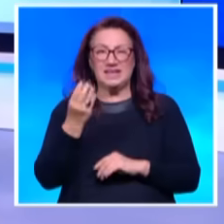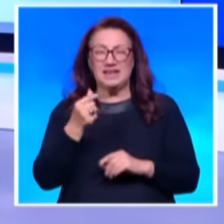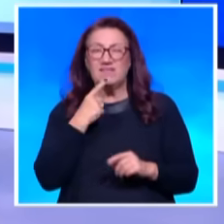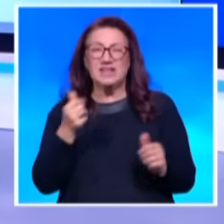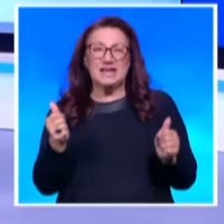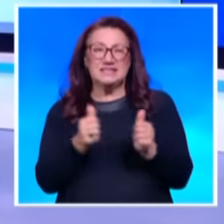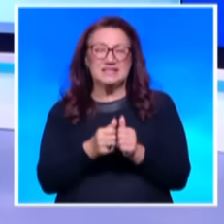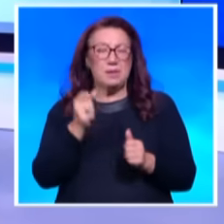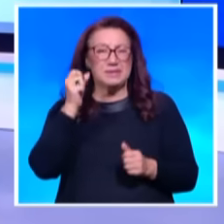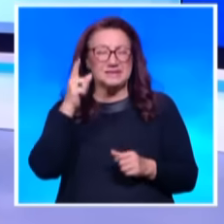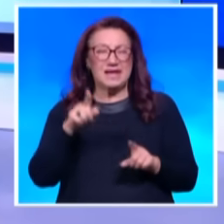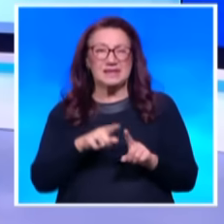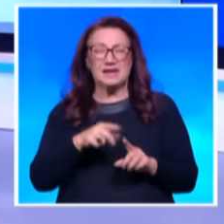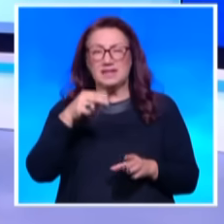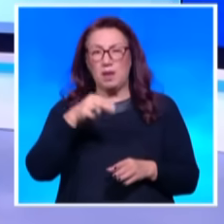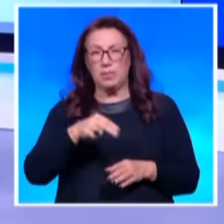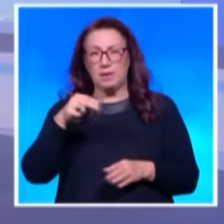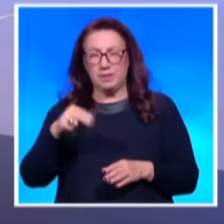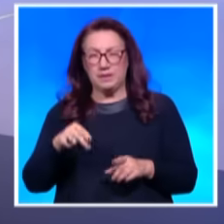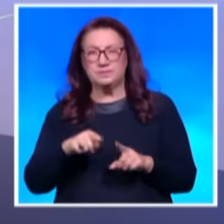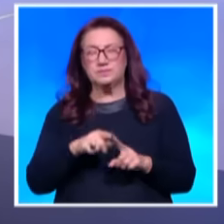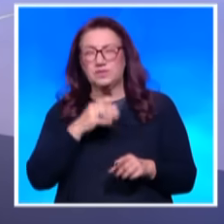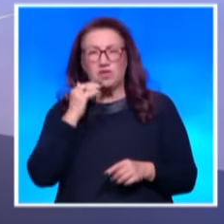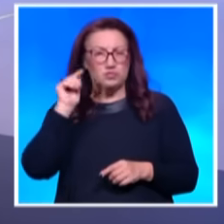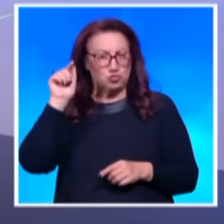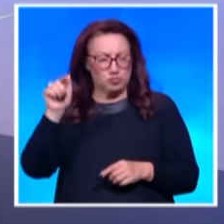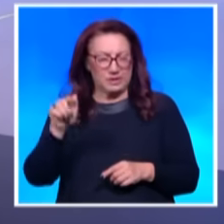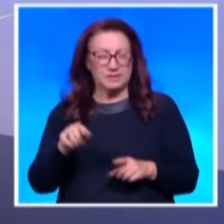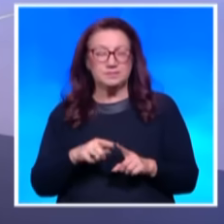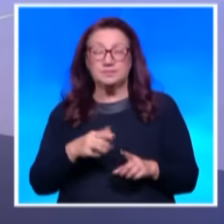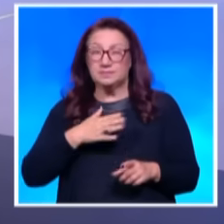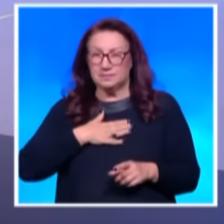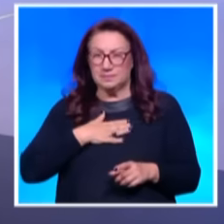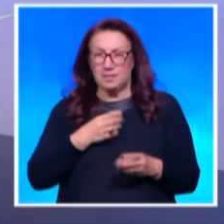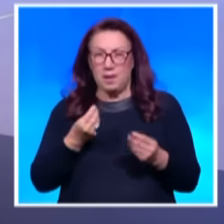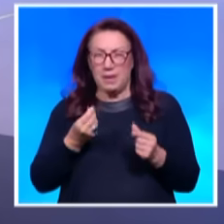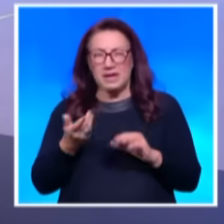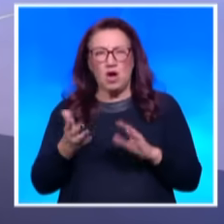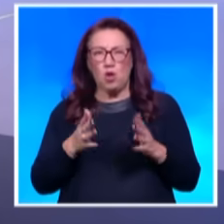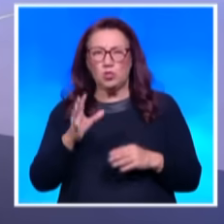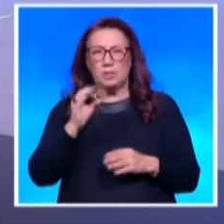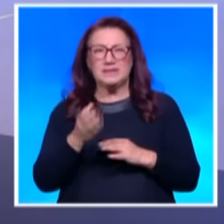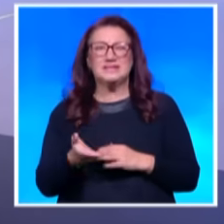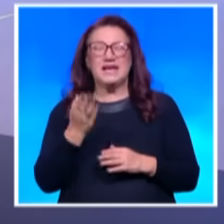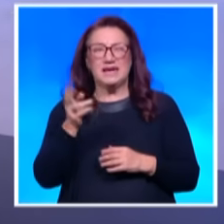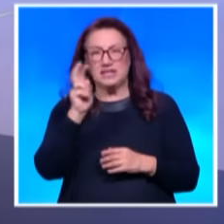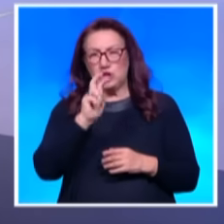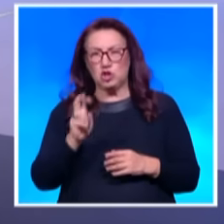Продължаваме промяната в банки у нас и в чужбина. А наличните му пари са 50 000